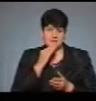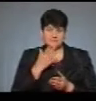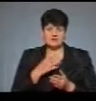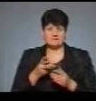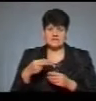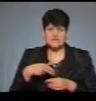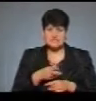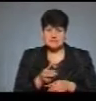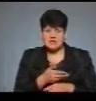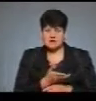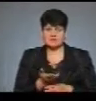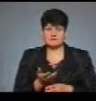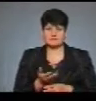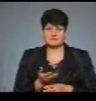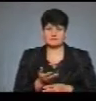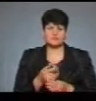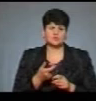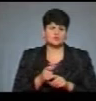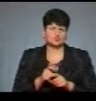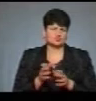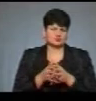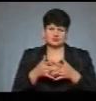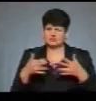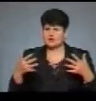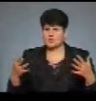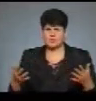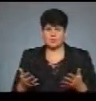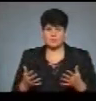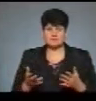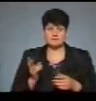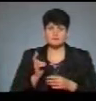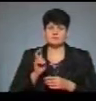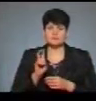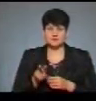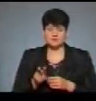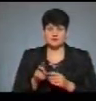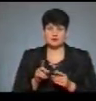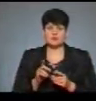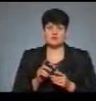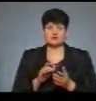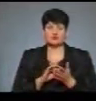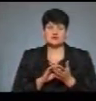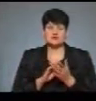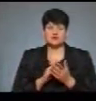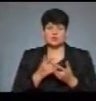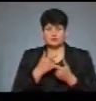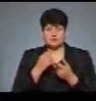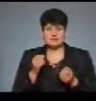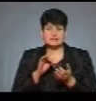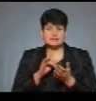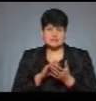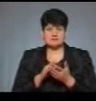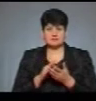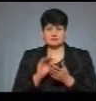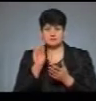вирізанням, витинанням. Тобто дуже широкий асортимент. Заходимо на сторінки туристичного інформаційного центру, це завжди